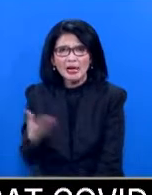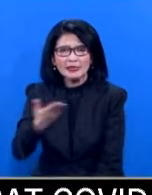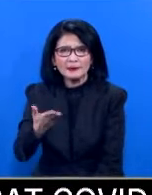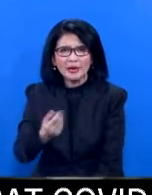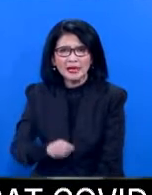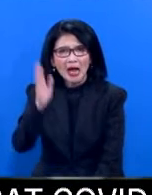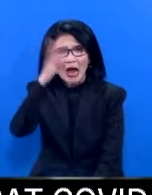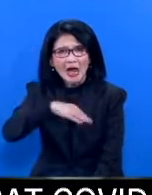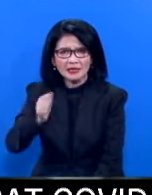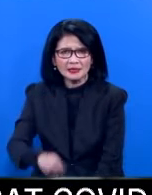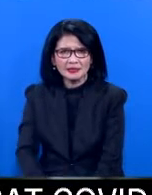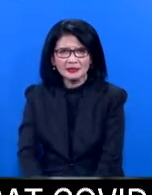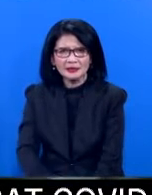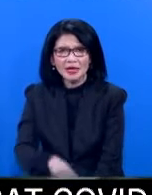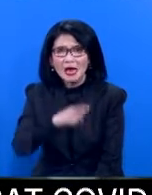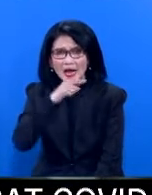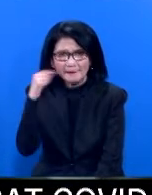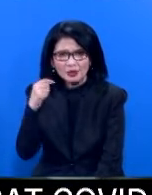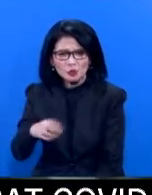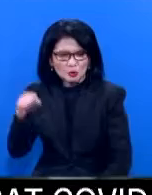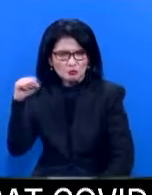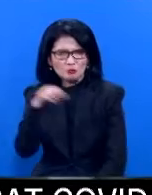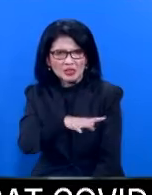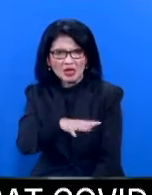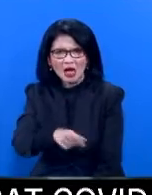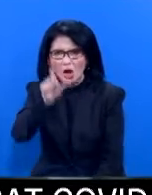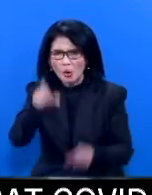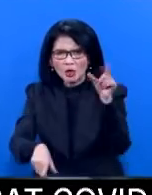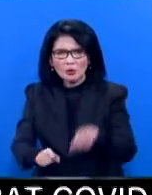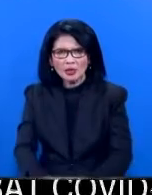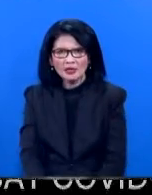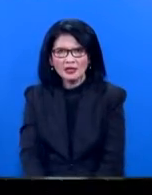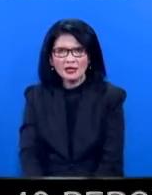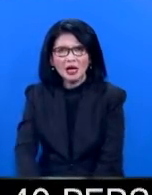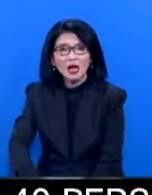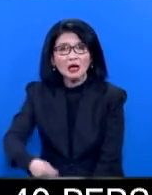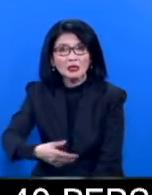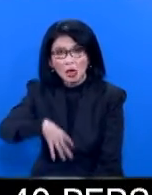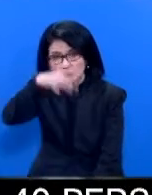pada Minggu dini hari lalu. Mereka melakukan penyerangan terhadap warga. Aibtu